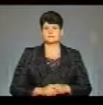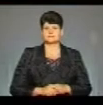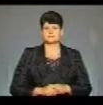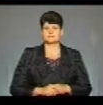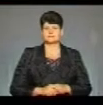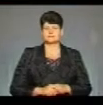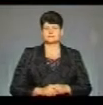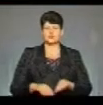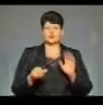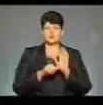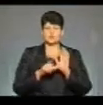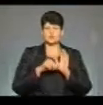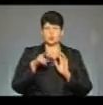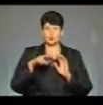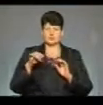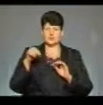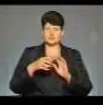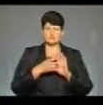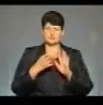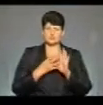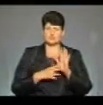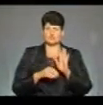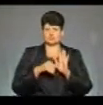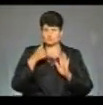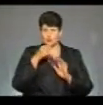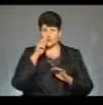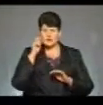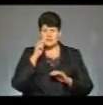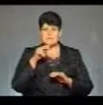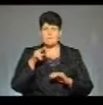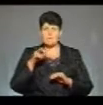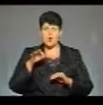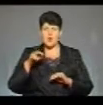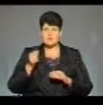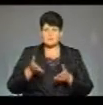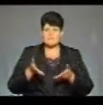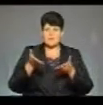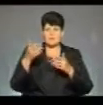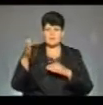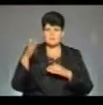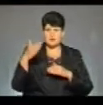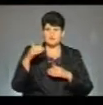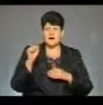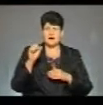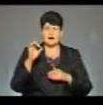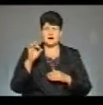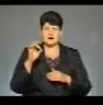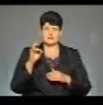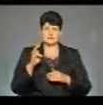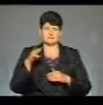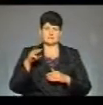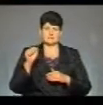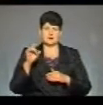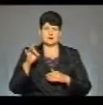Ми видержали. 6 лютого 1996 року українські полярники підняли прапор над антарктичною станцією «Академік